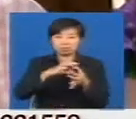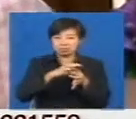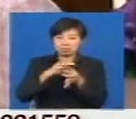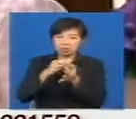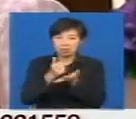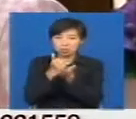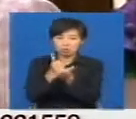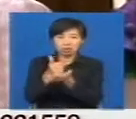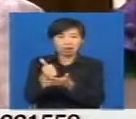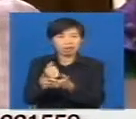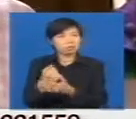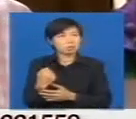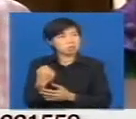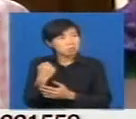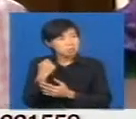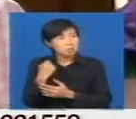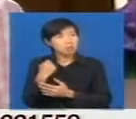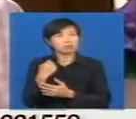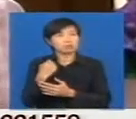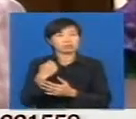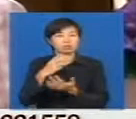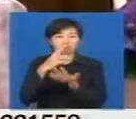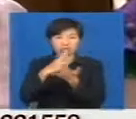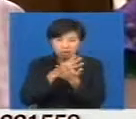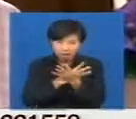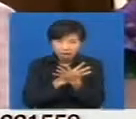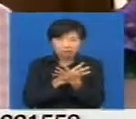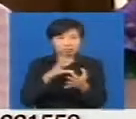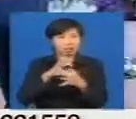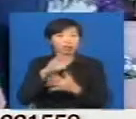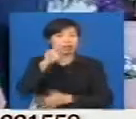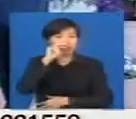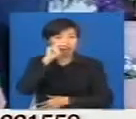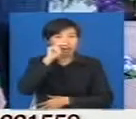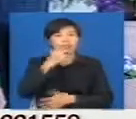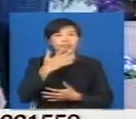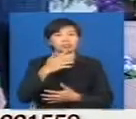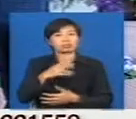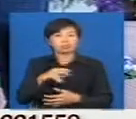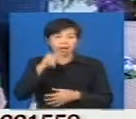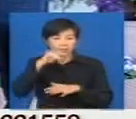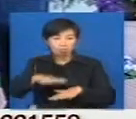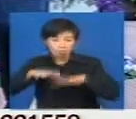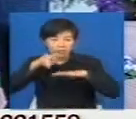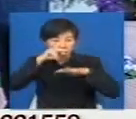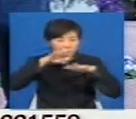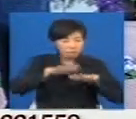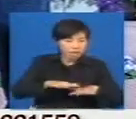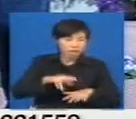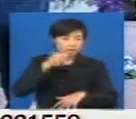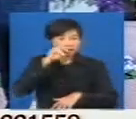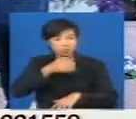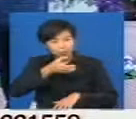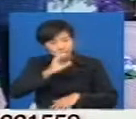เป็นความมั่นคงนะฮะทางน้ำทั้งน้ำกินน้ำใช้น้ำท่วมน้ำแล้งนะครับเพราะนั้นทำให้เบาใจนะ